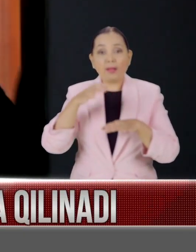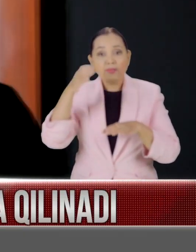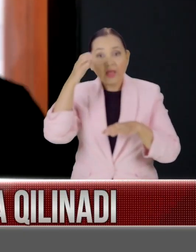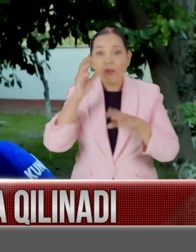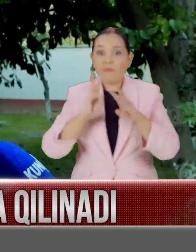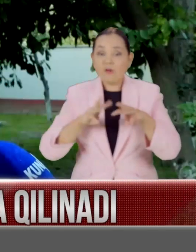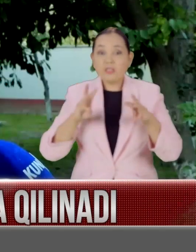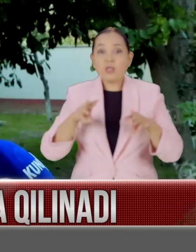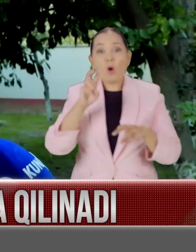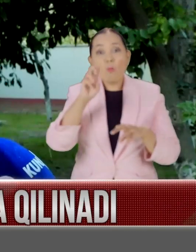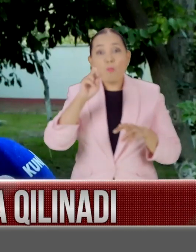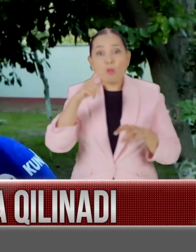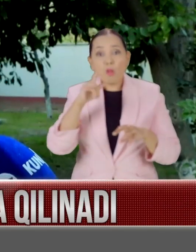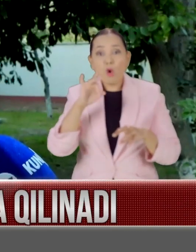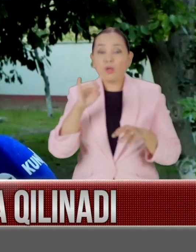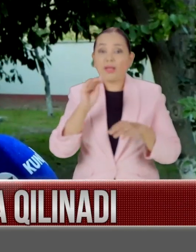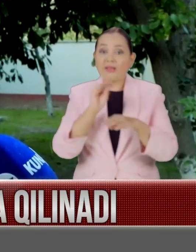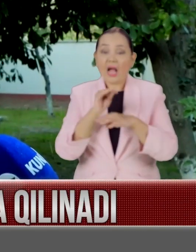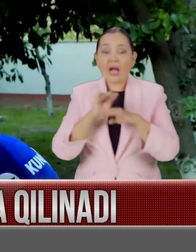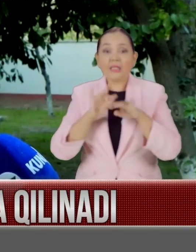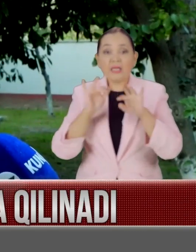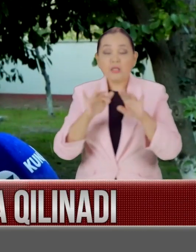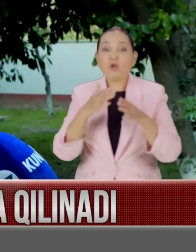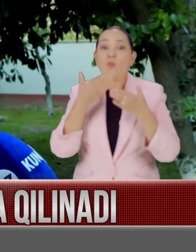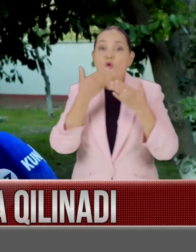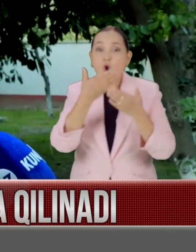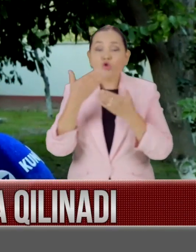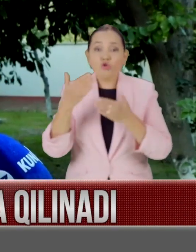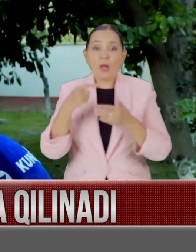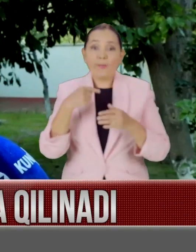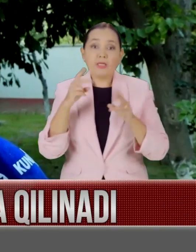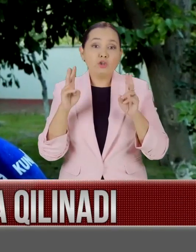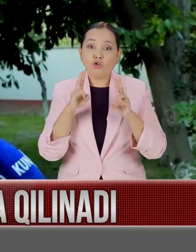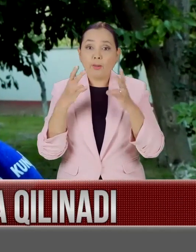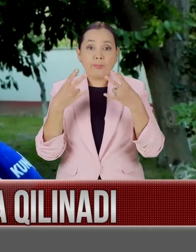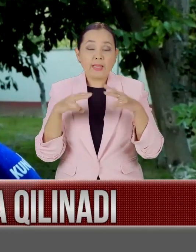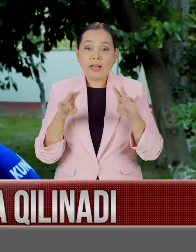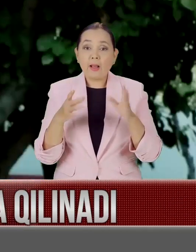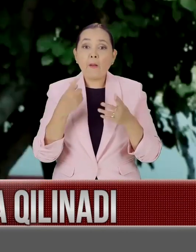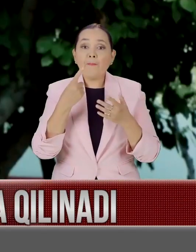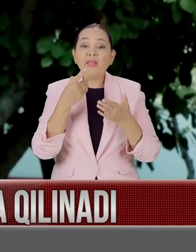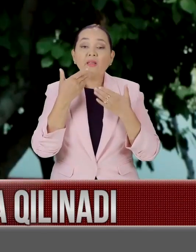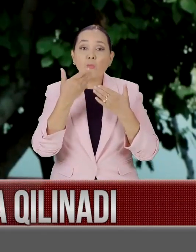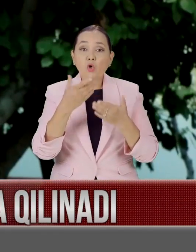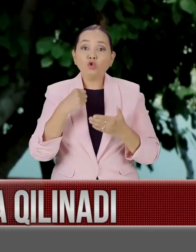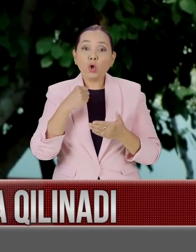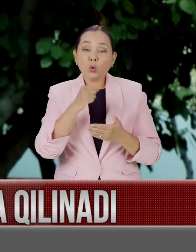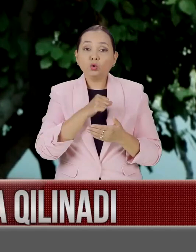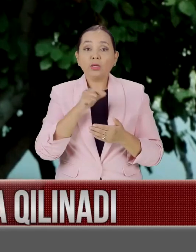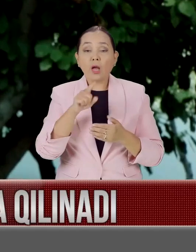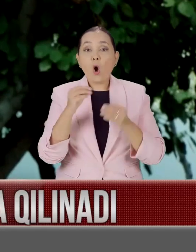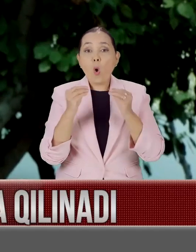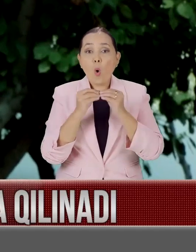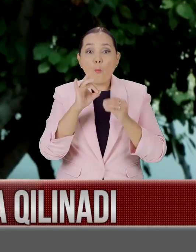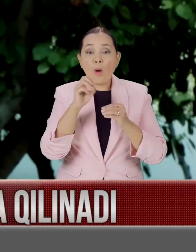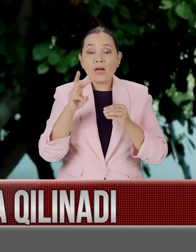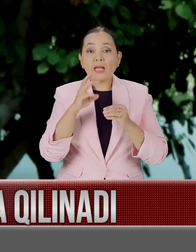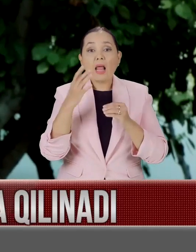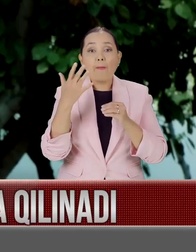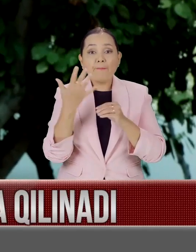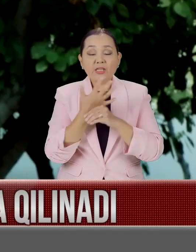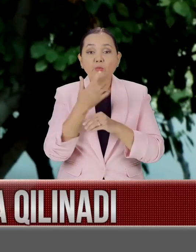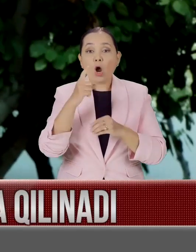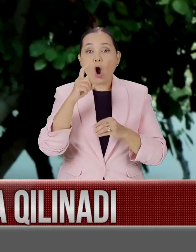yopiq bo'lmagan. Birorta bloger, birorta yoki tanqid qilib chiqqan murojaatchini hech kimni biz sizga berganimiz yo'q. Bitta murojaatda o'zida 10 martalab,